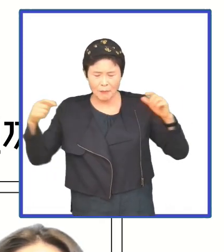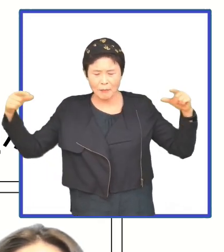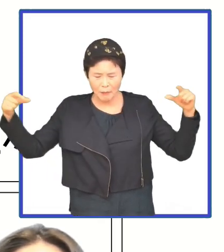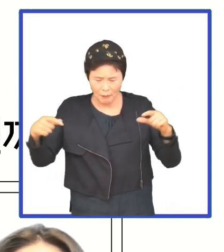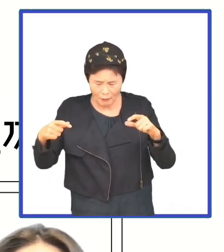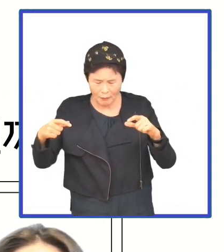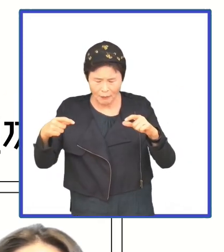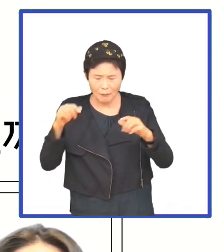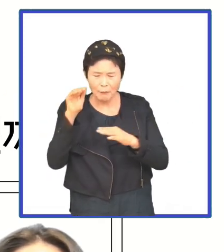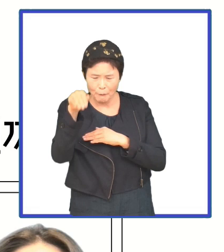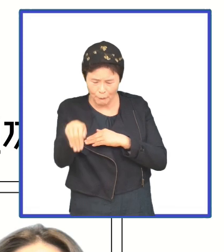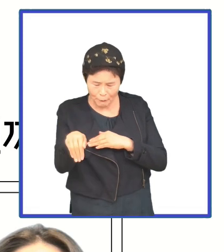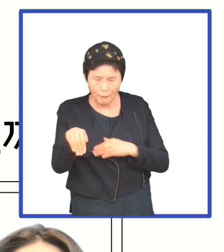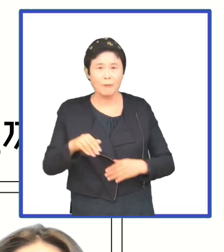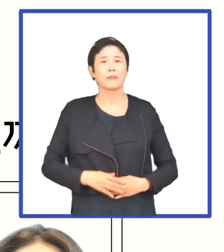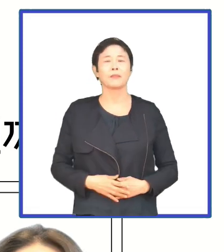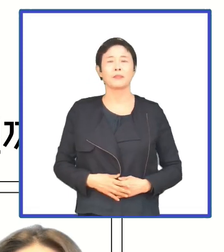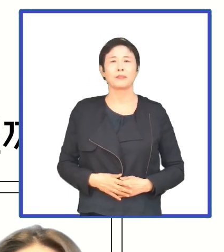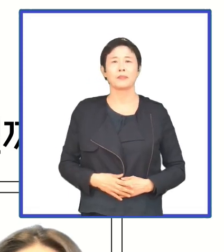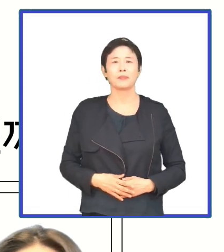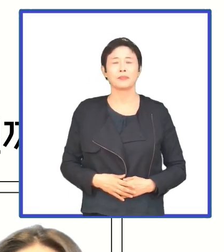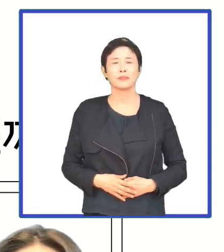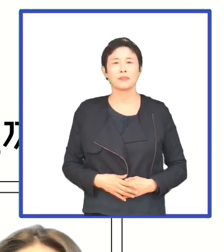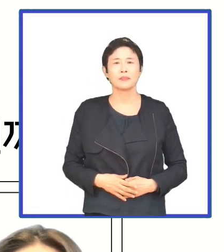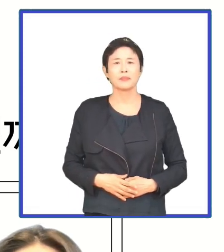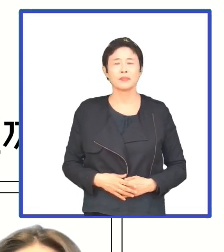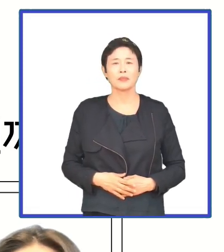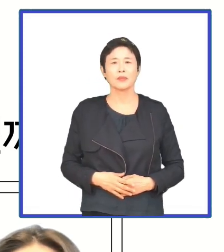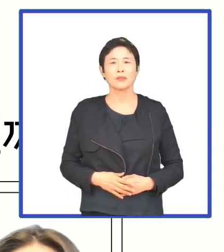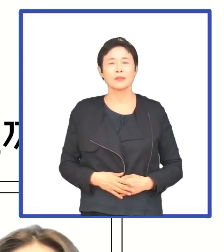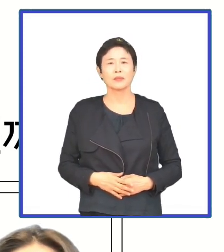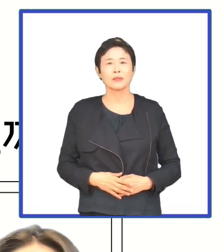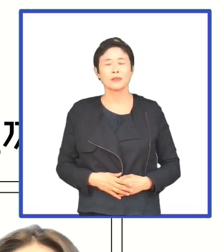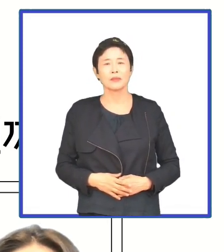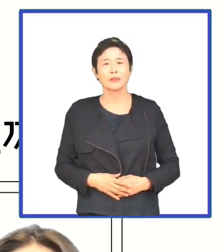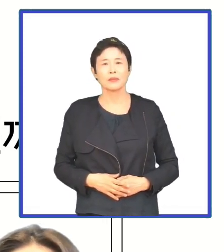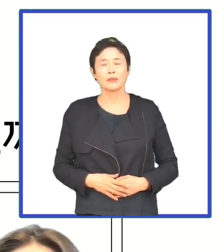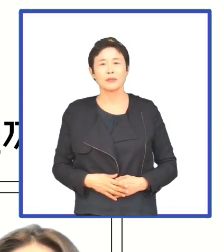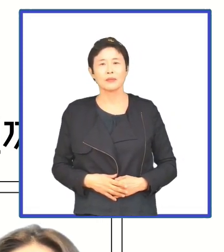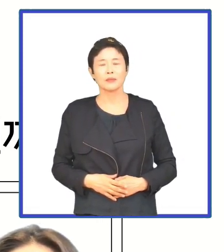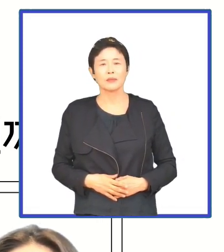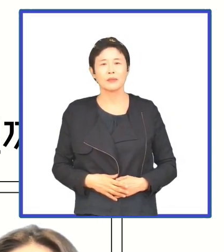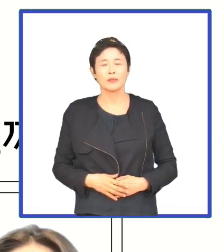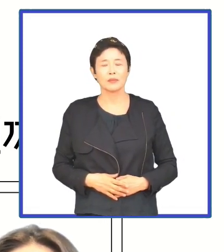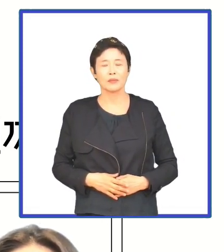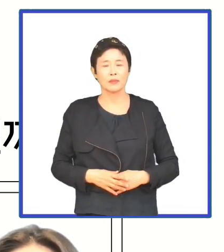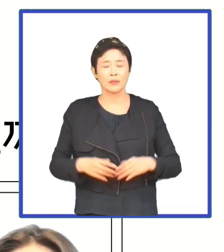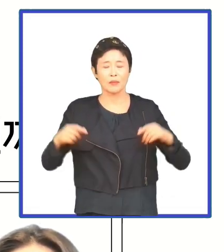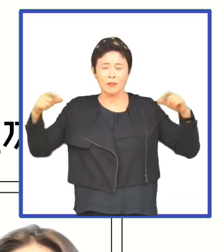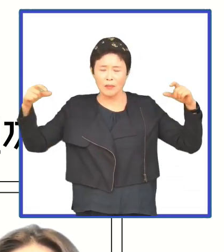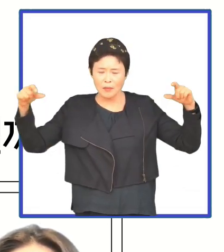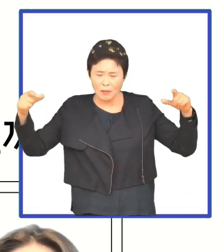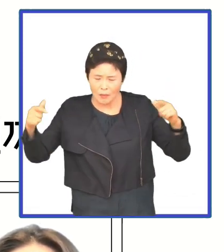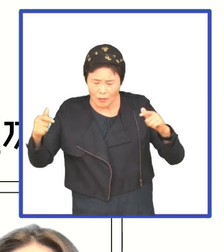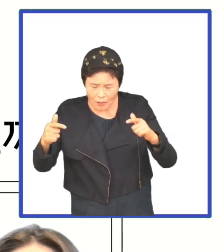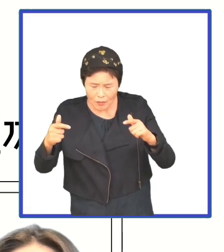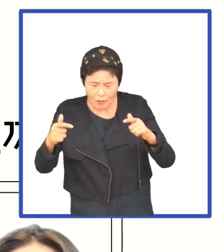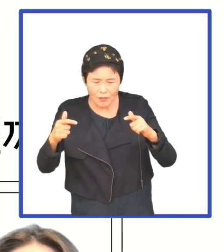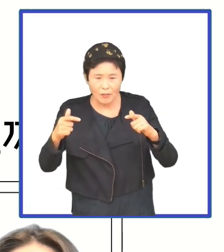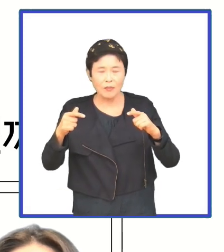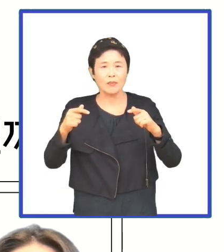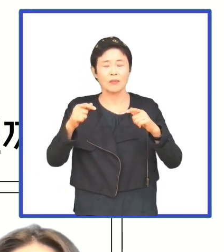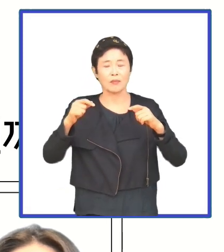감소라고 합니다. 두 번째 그림을 볼까요? 생물종 감소에서 이어서